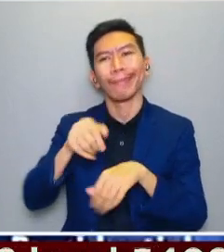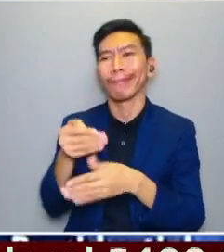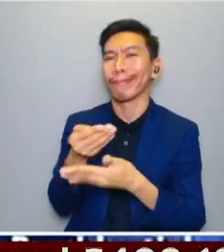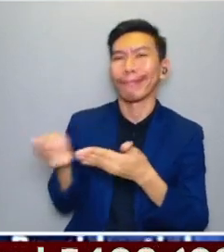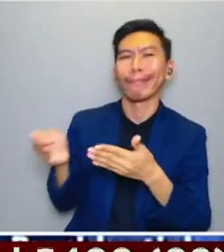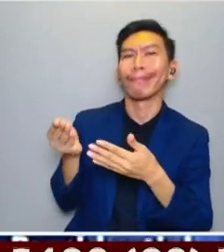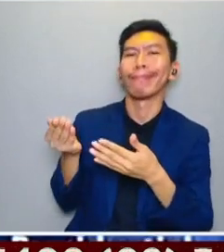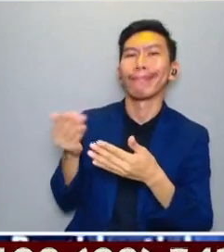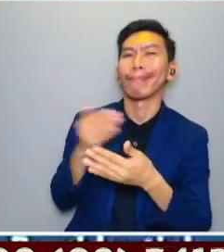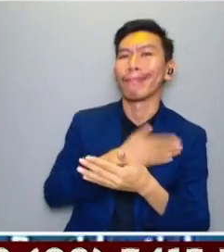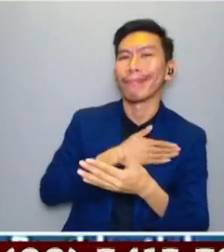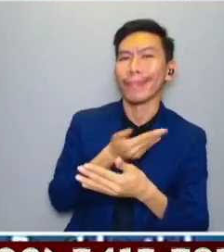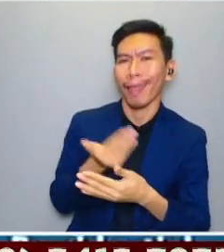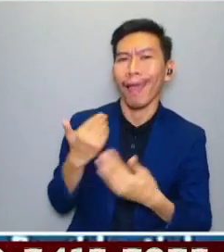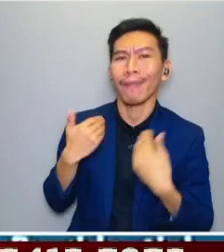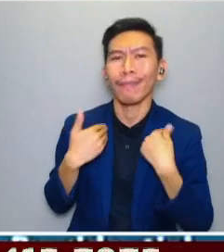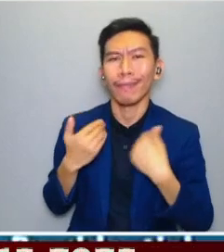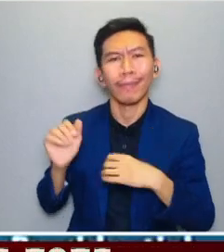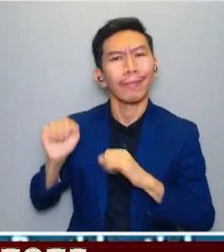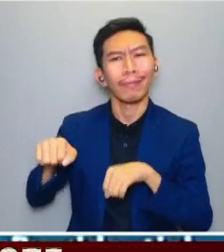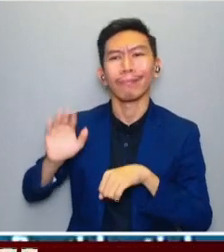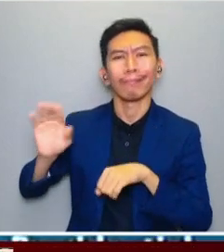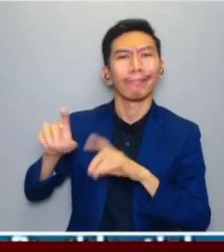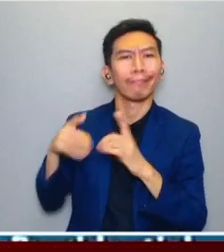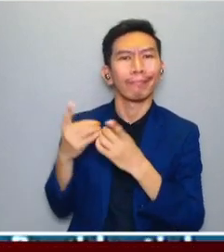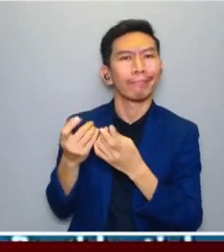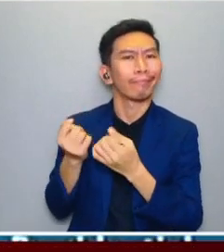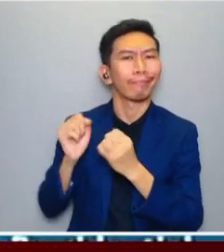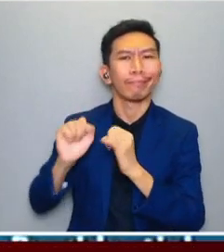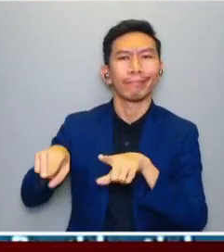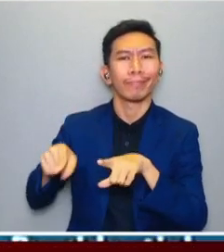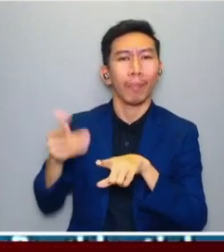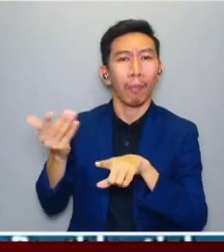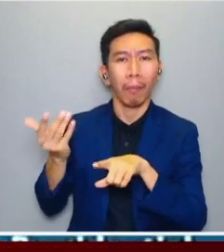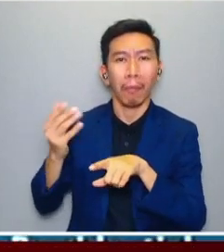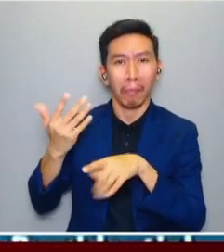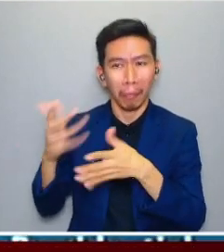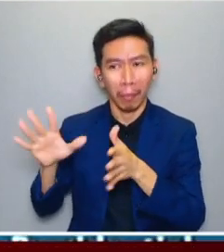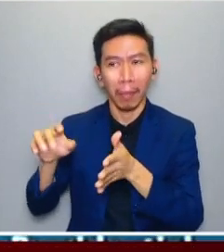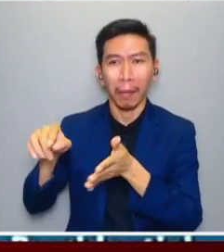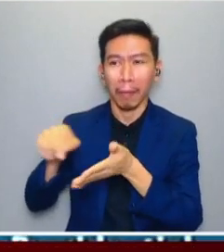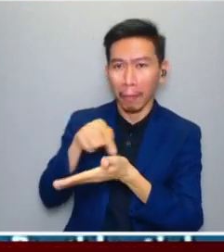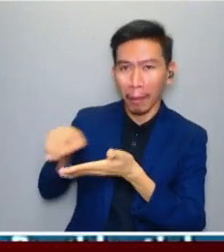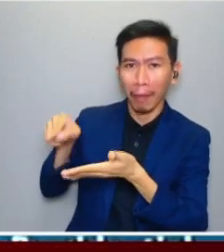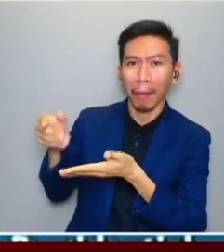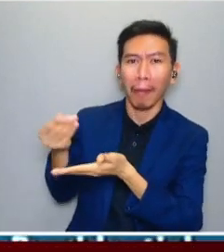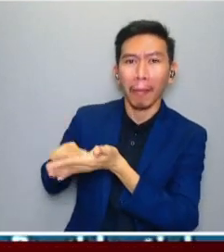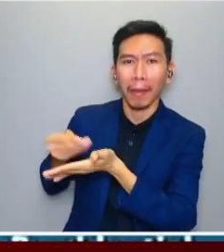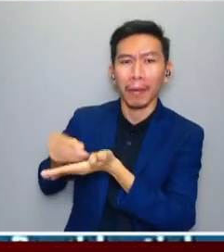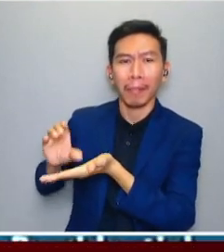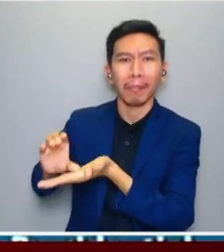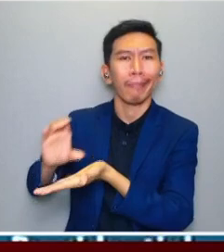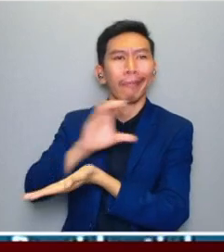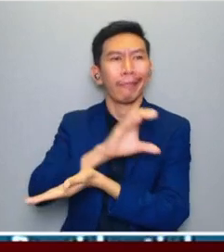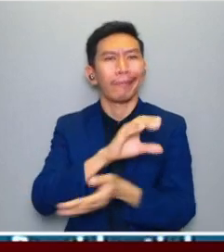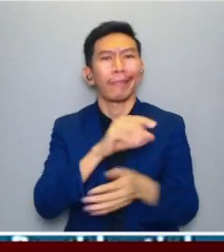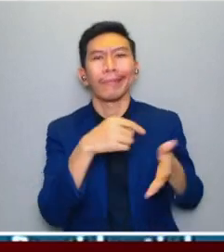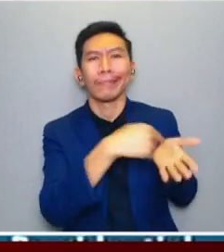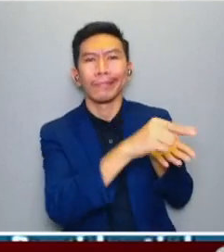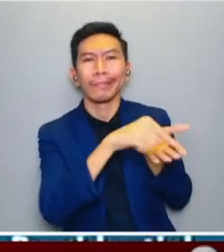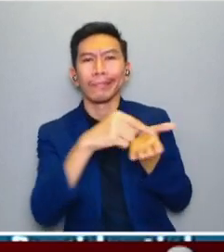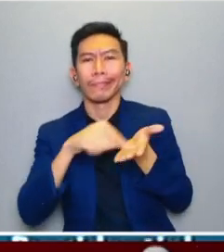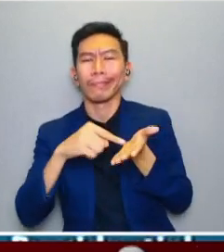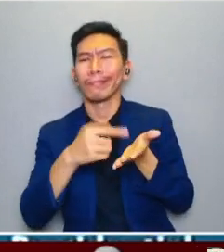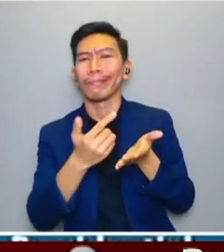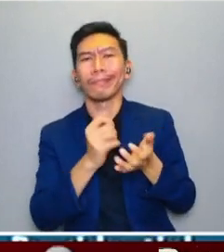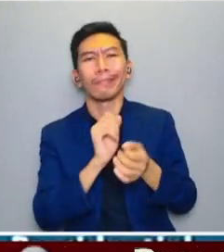the DOH para yung pera, bayaran mo lahat para wala ng ano. I'm ordering